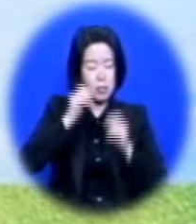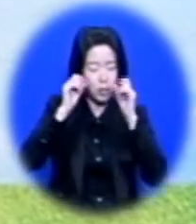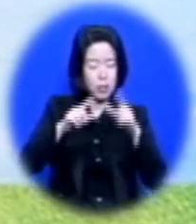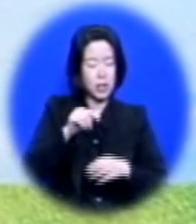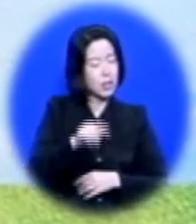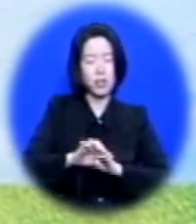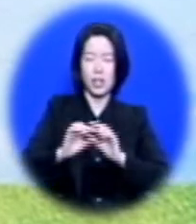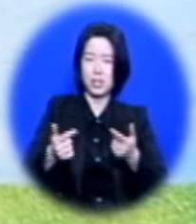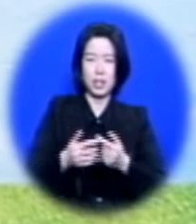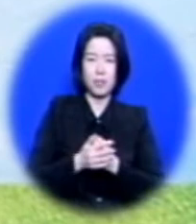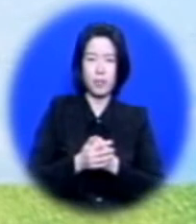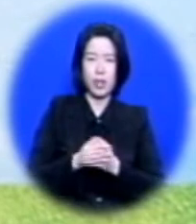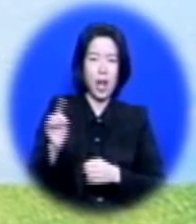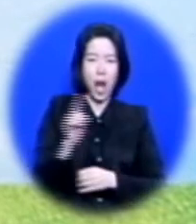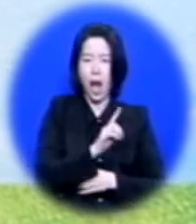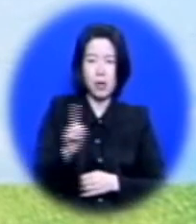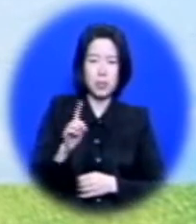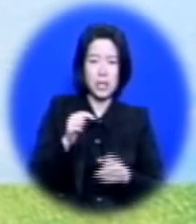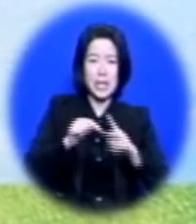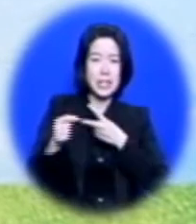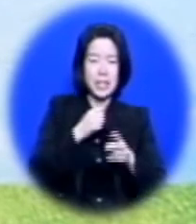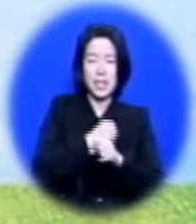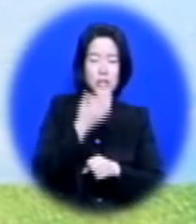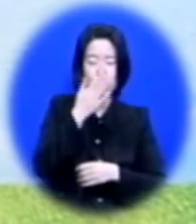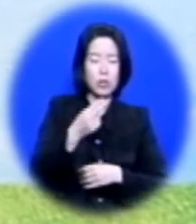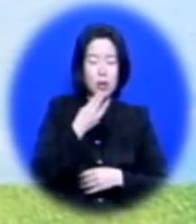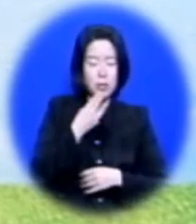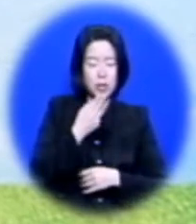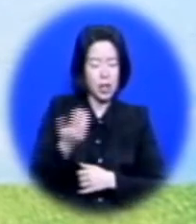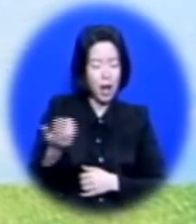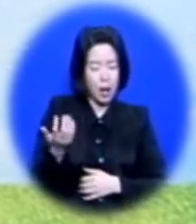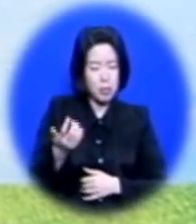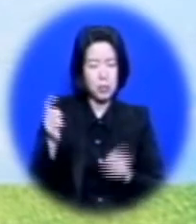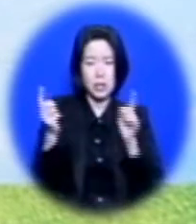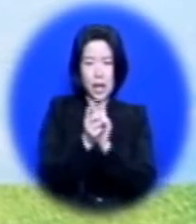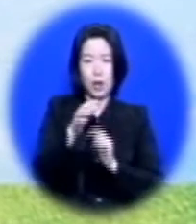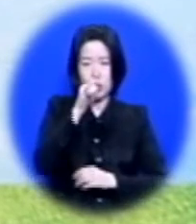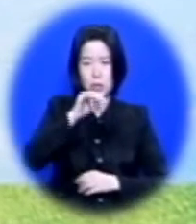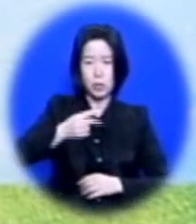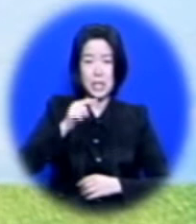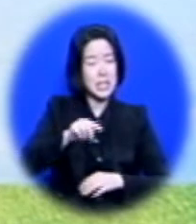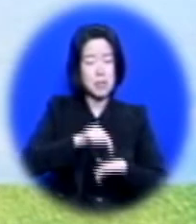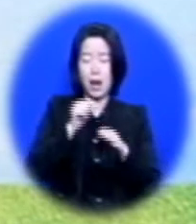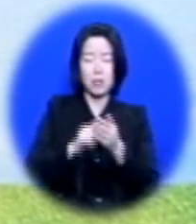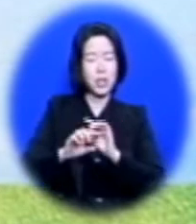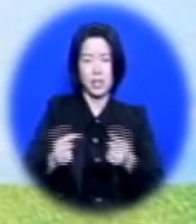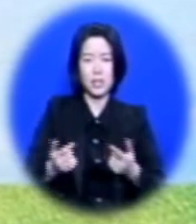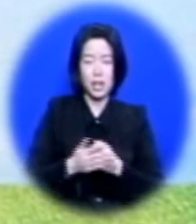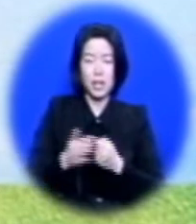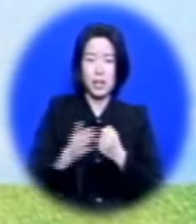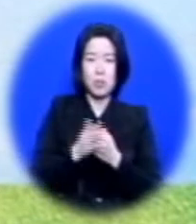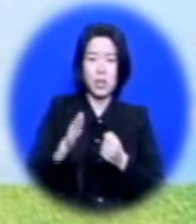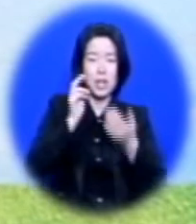아니에요 아무리 이해할 수 없는 고통을 지금 당하고 있다 하더라도 이 마음은 아니야 그래서